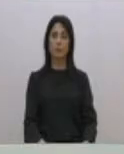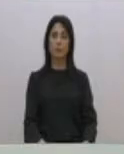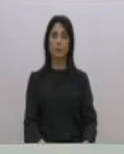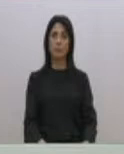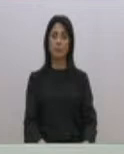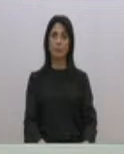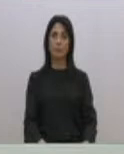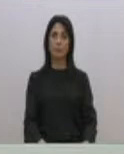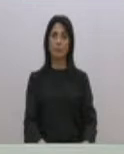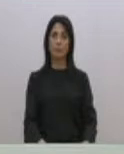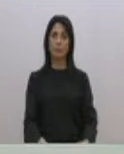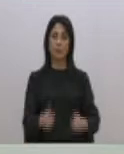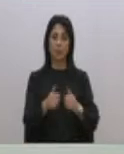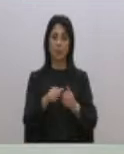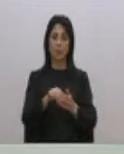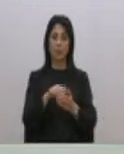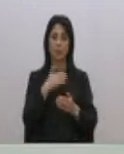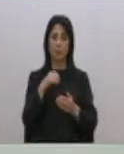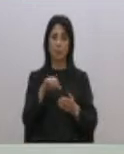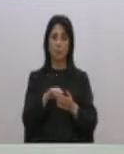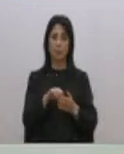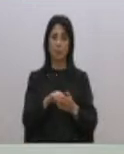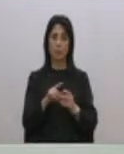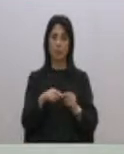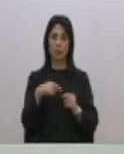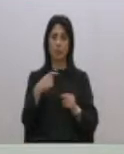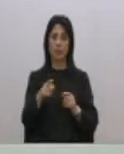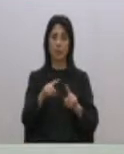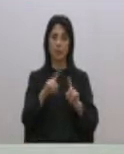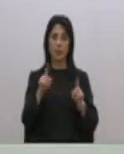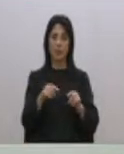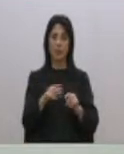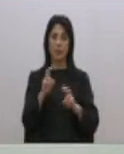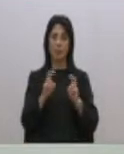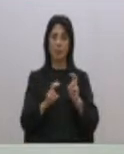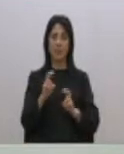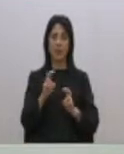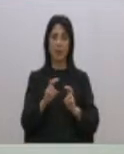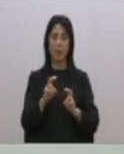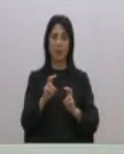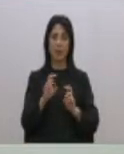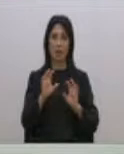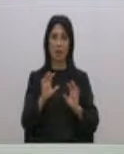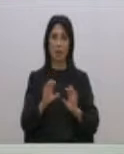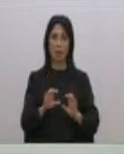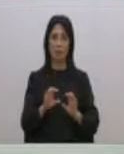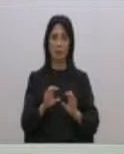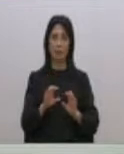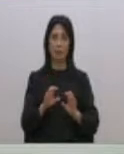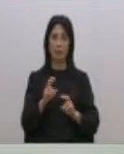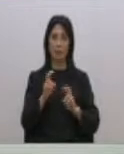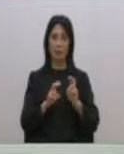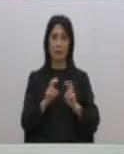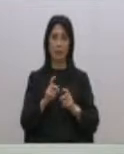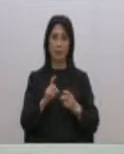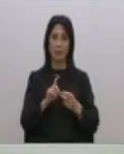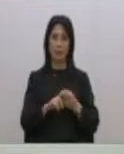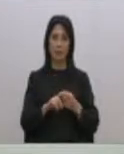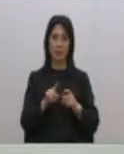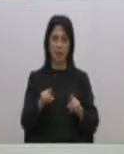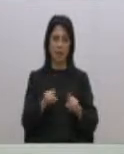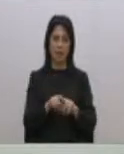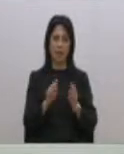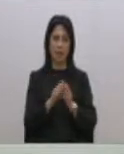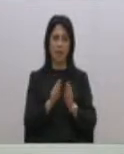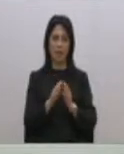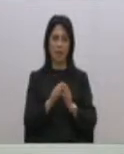araris, s-ar susține că nu sunt șendegi, am pagat și mețamit și să hăcăm noi știu ceva. Și să hăcăm noi știu ceva. Acasă